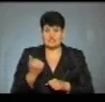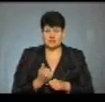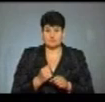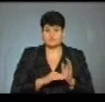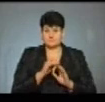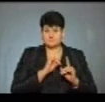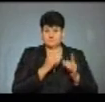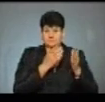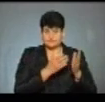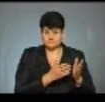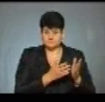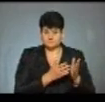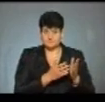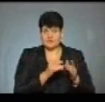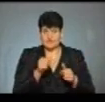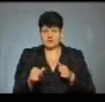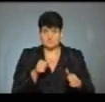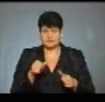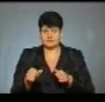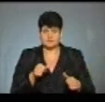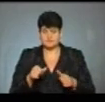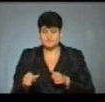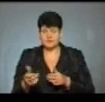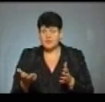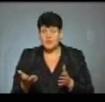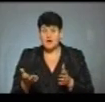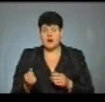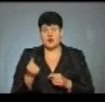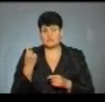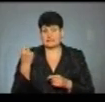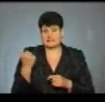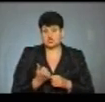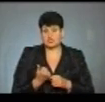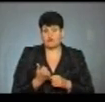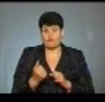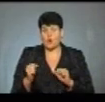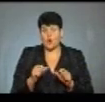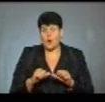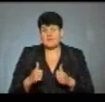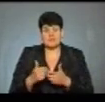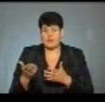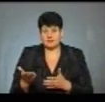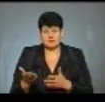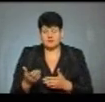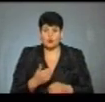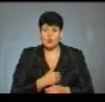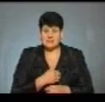парламенті, нажимаючи кнопки «зелений принтер», а тиждень в комітетах. Тобто я дуже хотів би